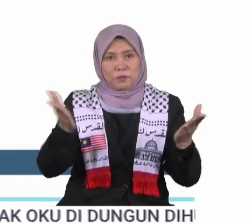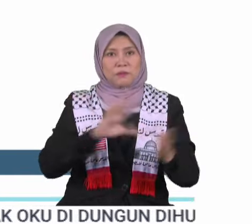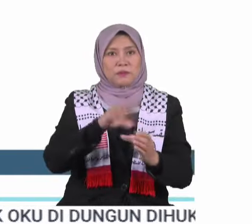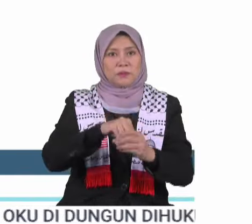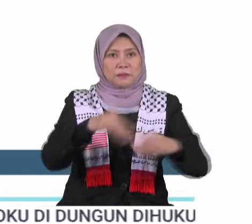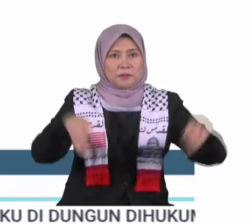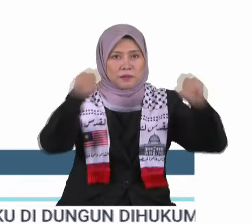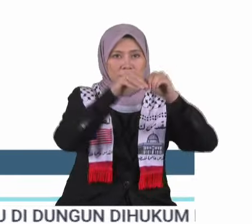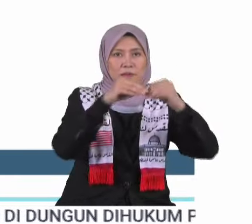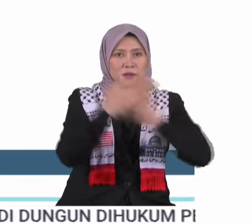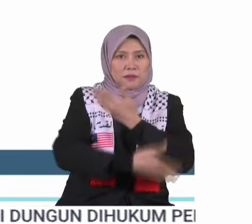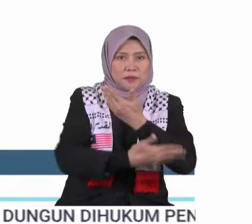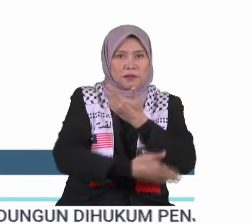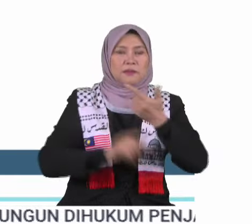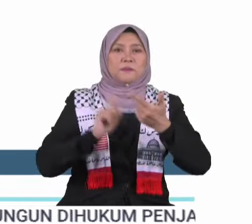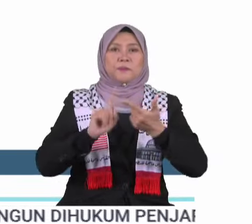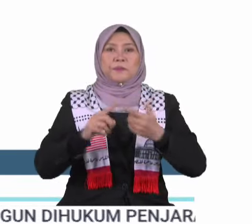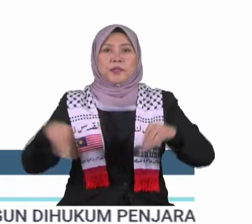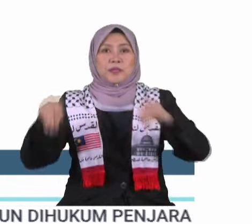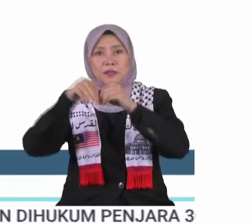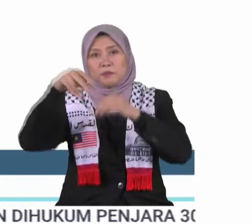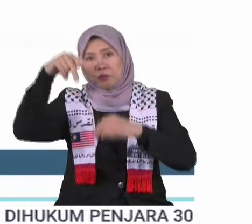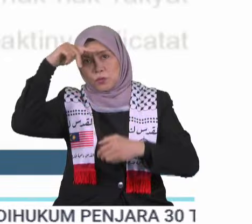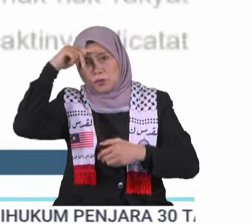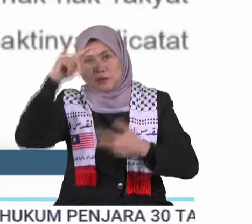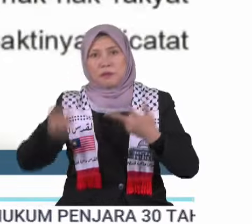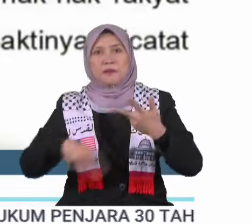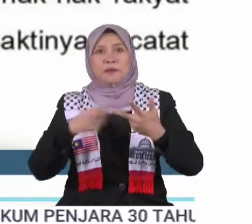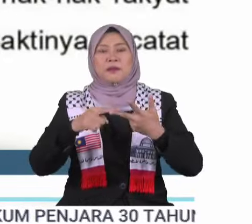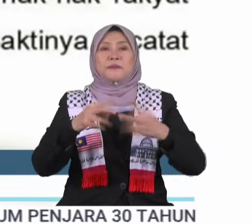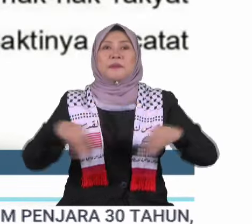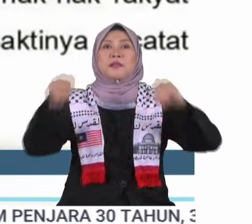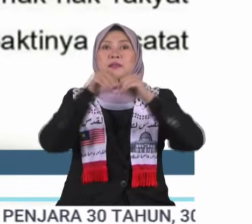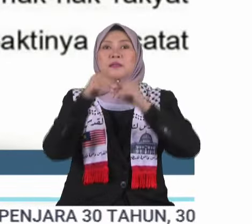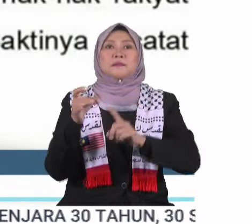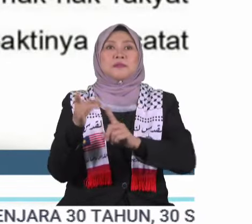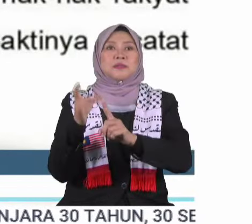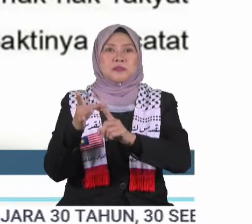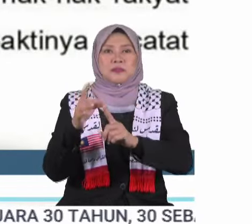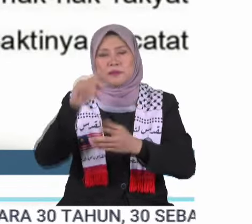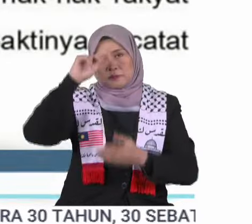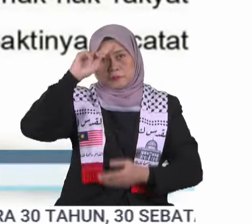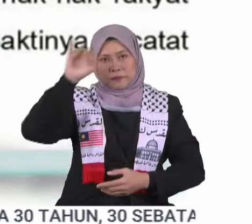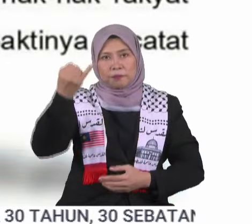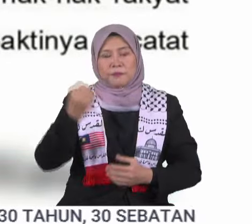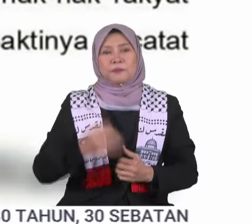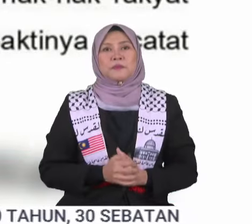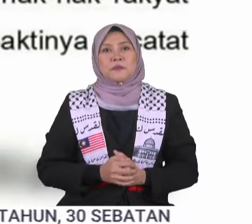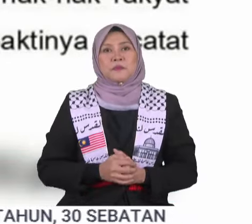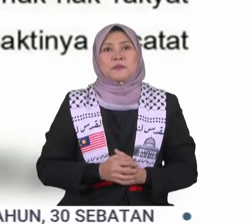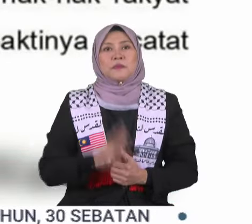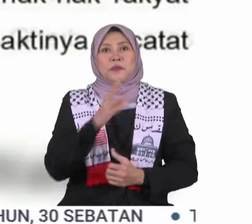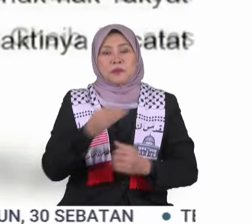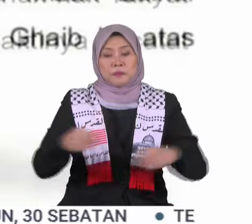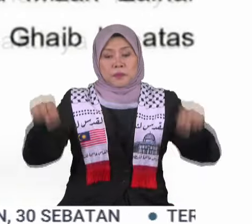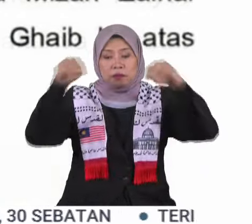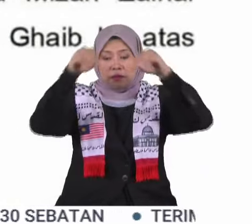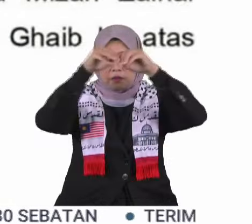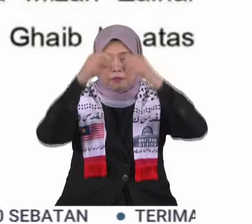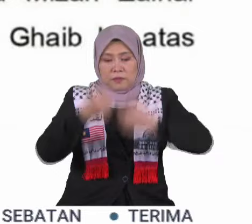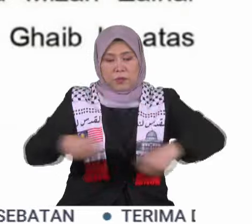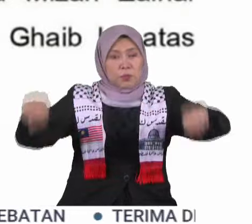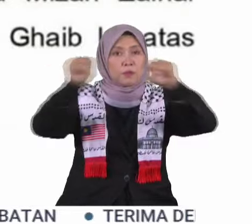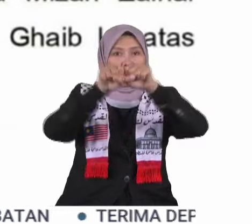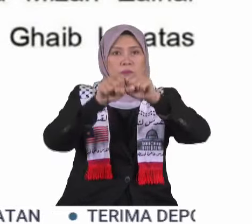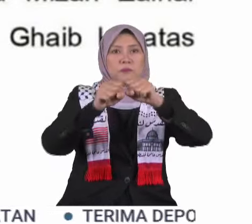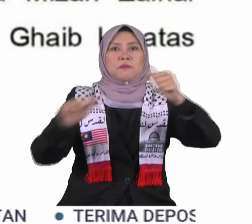Masjid Negara, Masjid Putra dan Masjid Tuanku Mizan Zainal Abidin di Putrajaya. Selain itu, masjid dan surau bawah